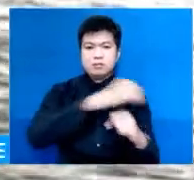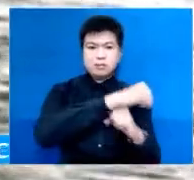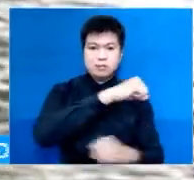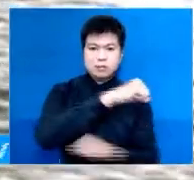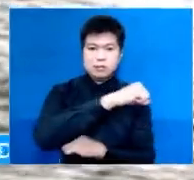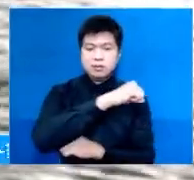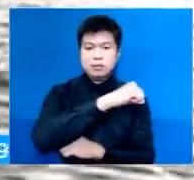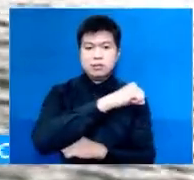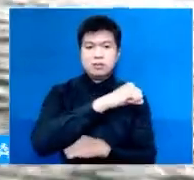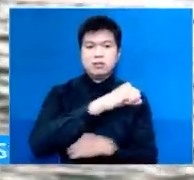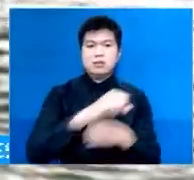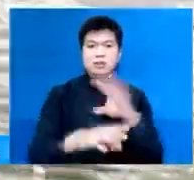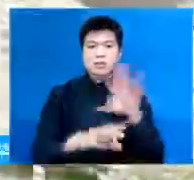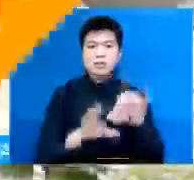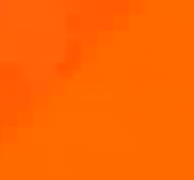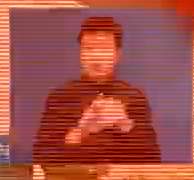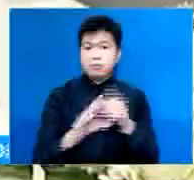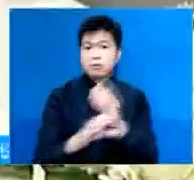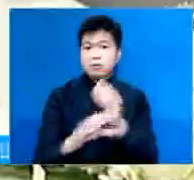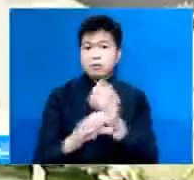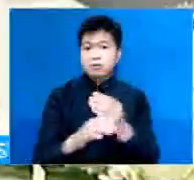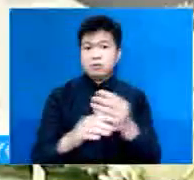sasakyang lumubog.